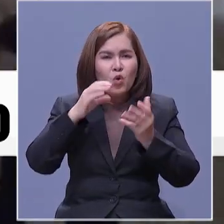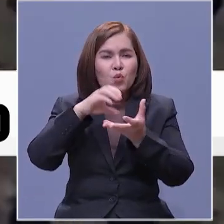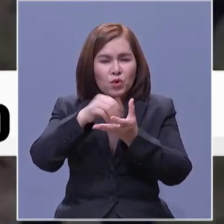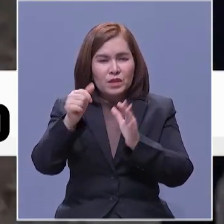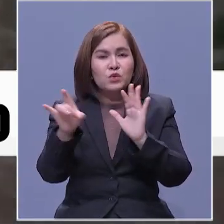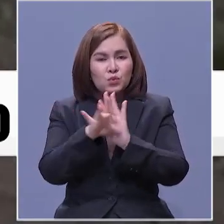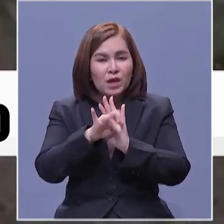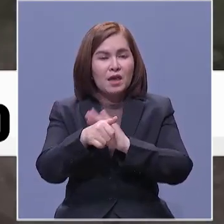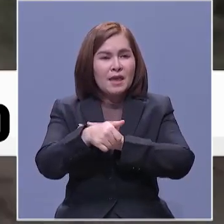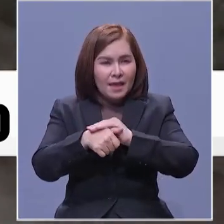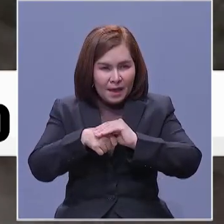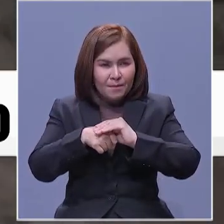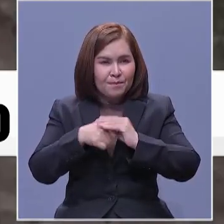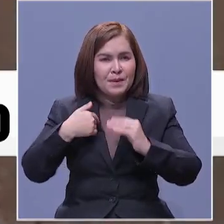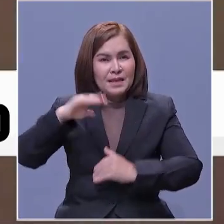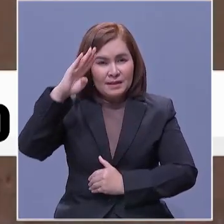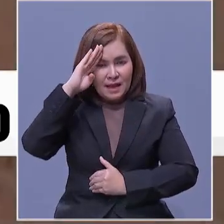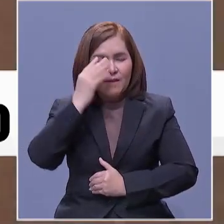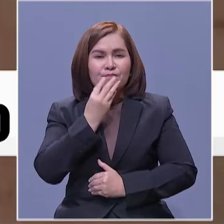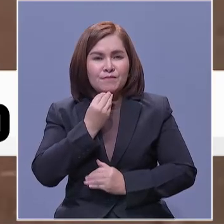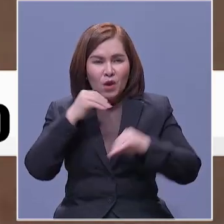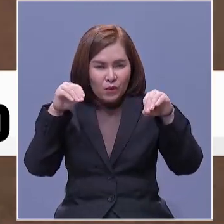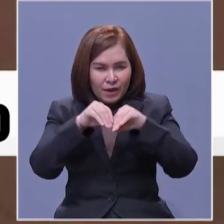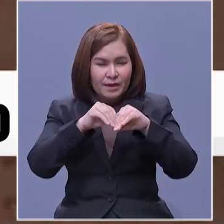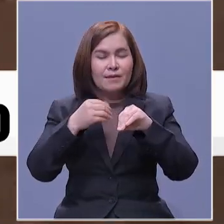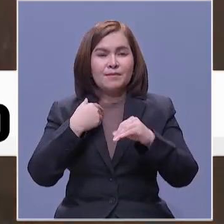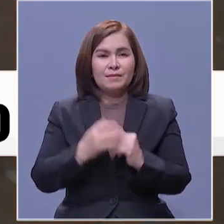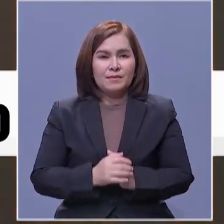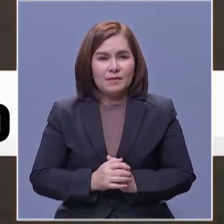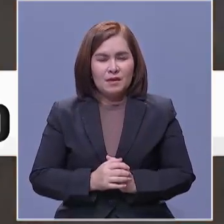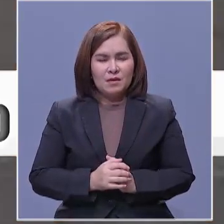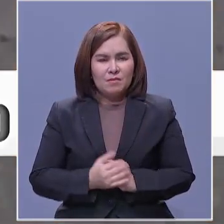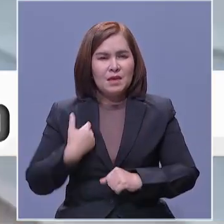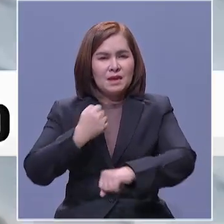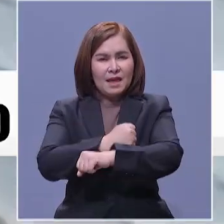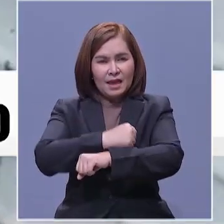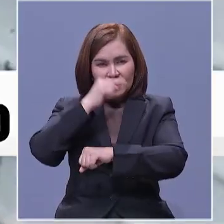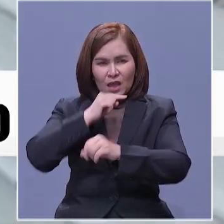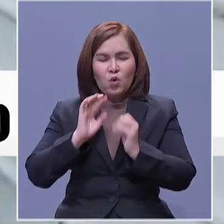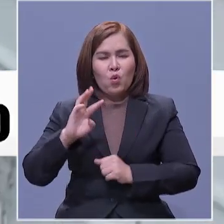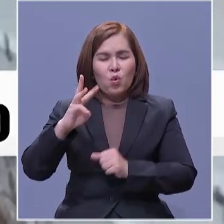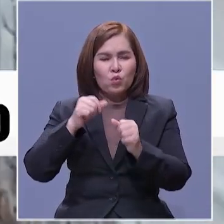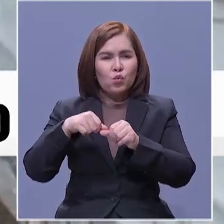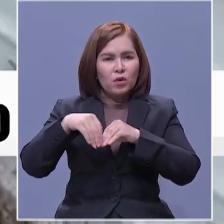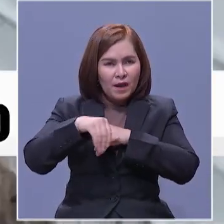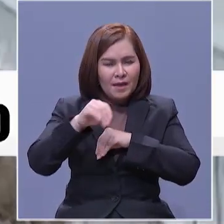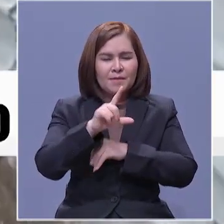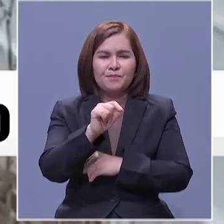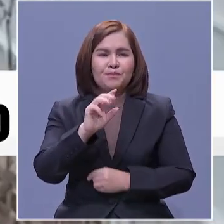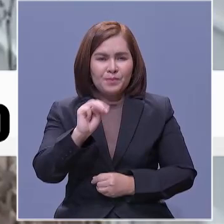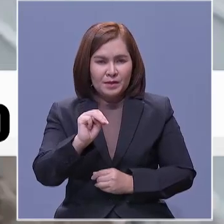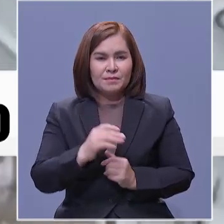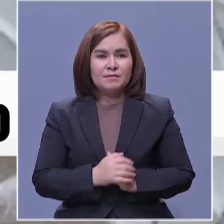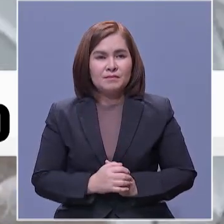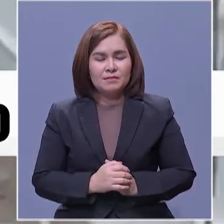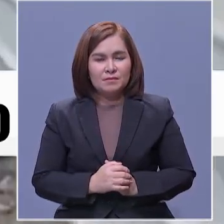ที่หลุมหลบภัยที่ตัวเองอยู่เนี่ยมีทหารอิสราเอลอยู่ด้านหน้าส่วนเพื่อนคนงานไทยอีก6คนอยู่ห่างกันประมาณ20เมตรซึ่ง